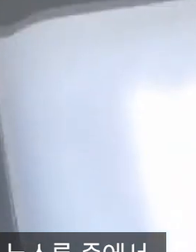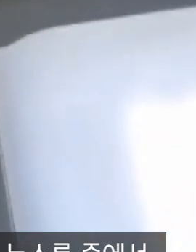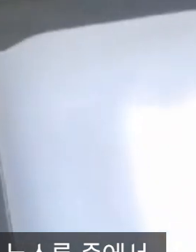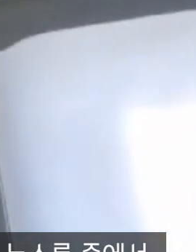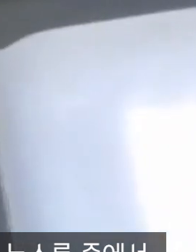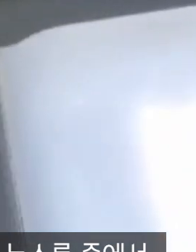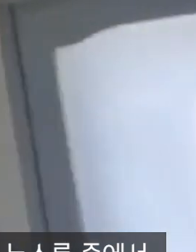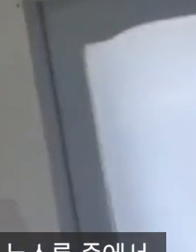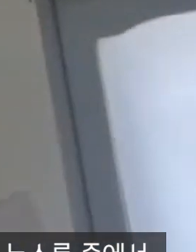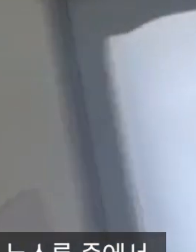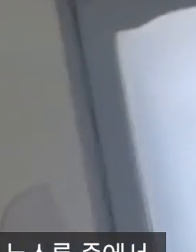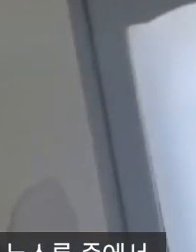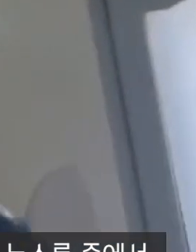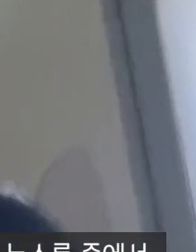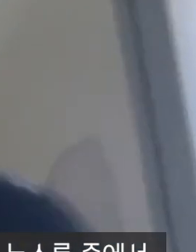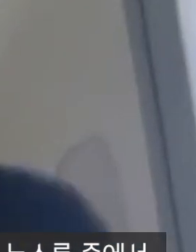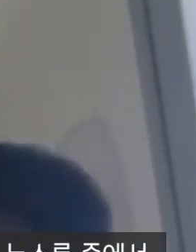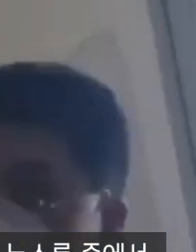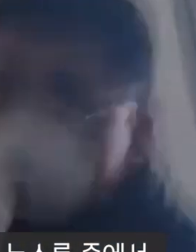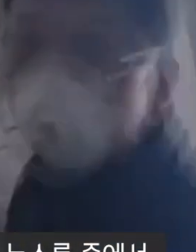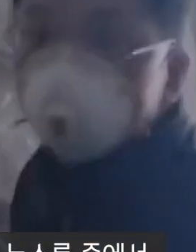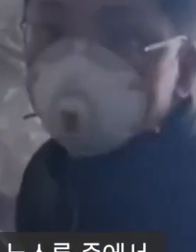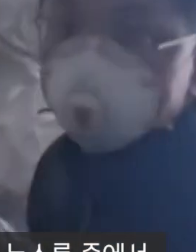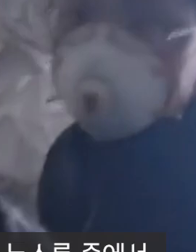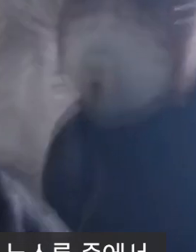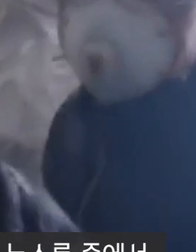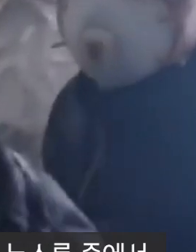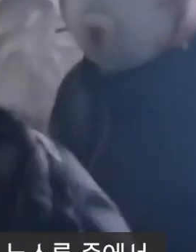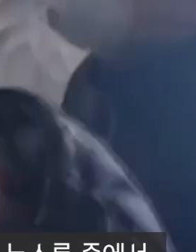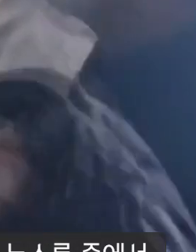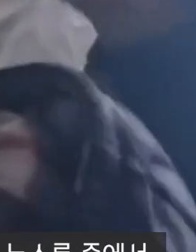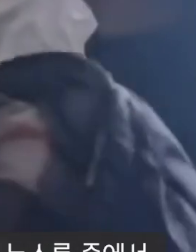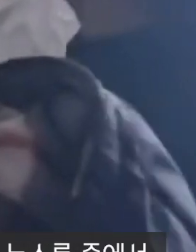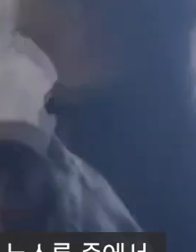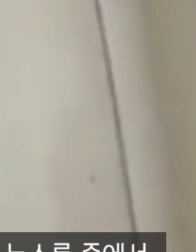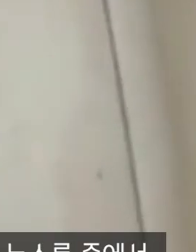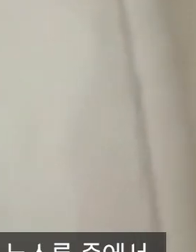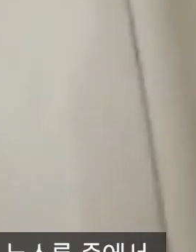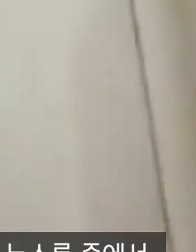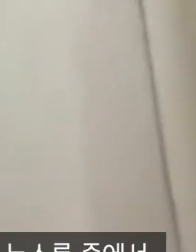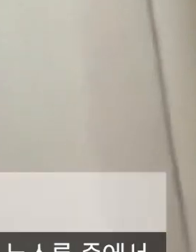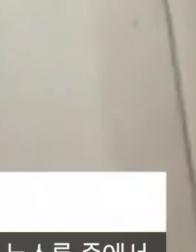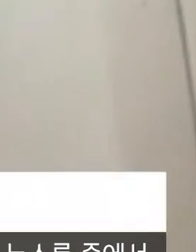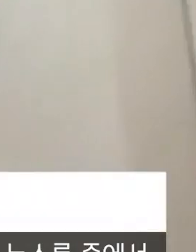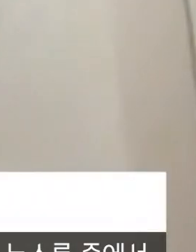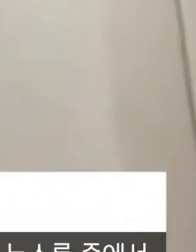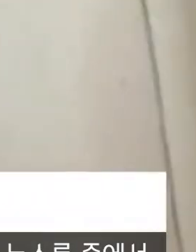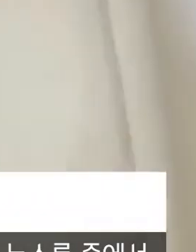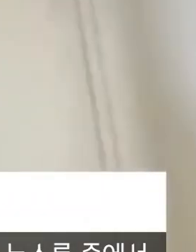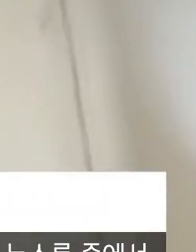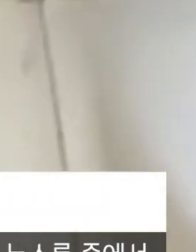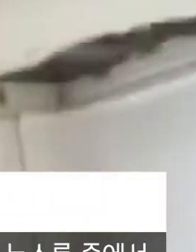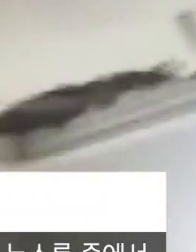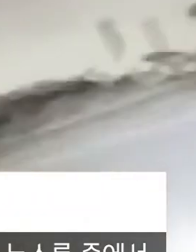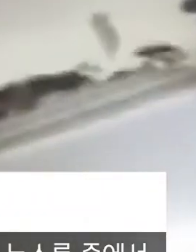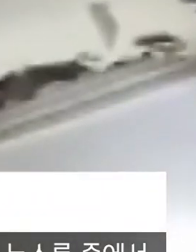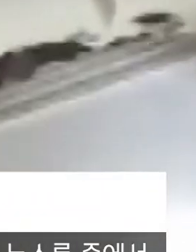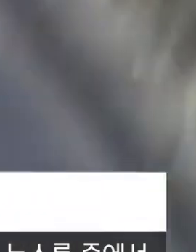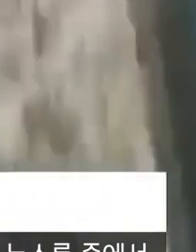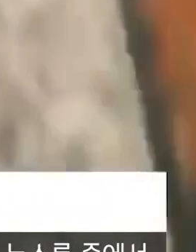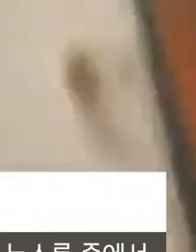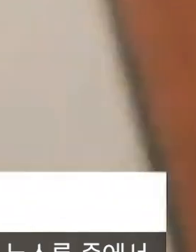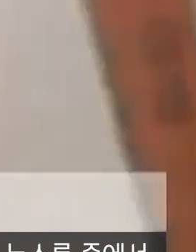경찰관들이 여관방 천장을 부수고 살펴봅니다. 잠시 뒤 뭔가를 찾아냅니다. 잠깐 이쪽으로 오시죠. 천장에서 뭐 좀